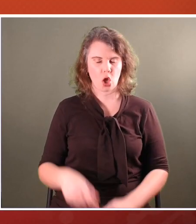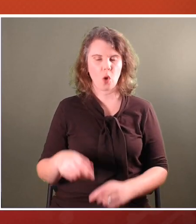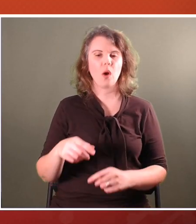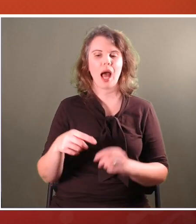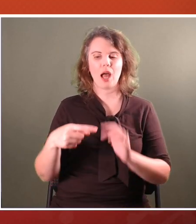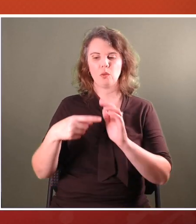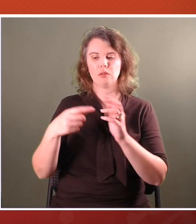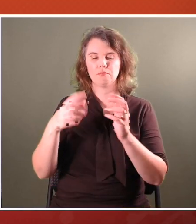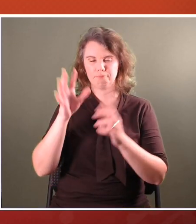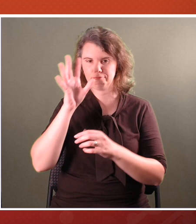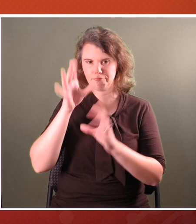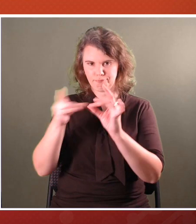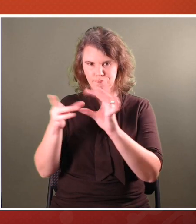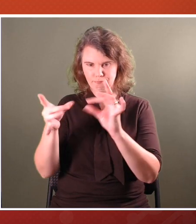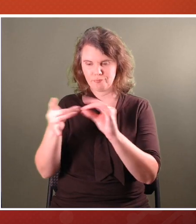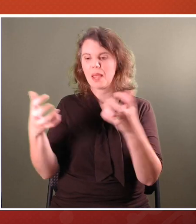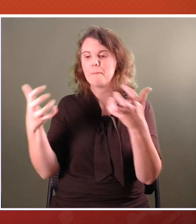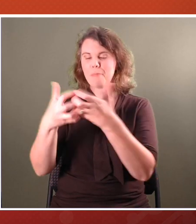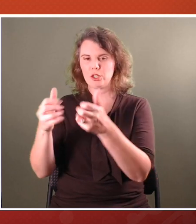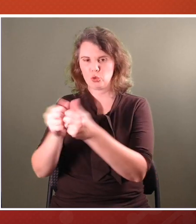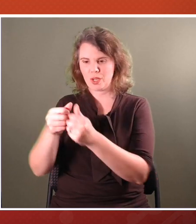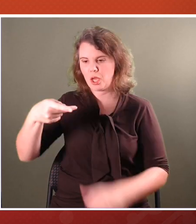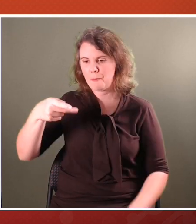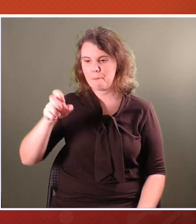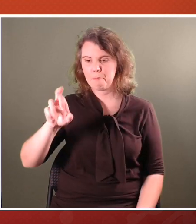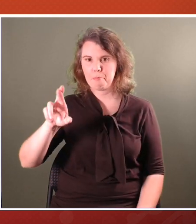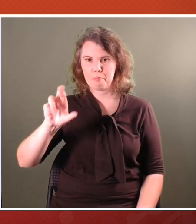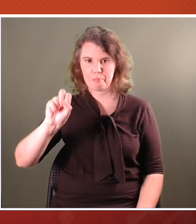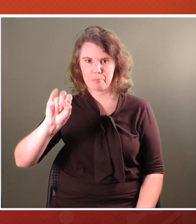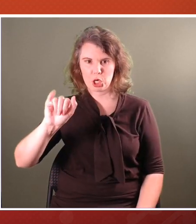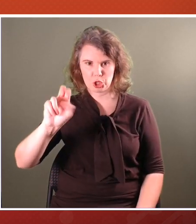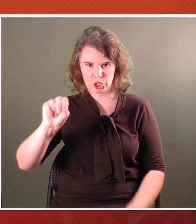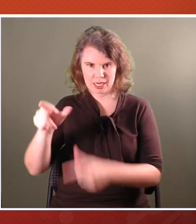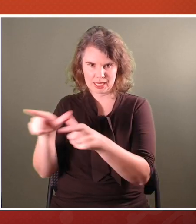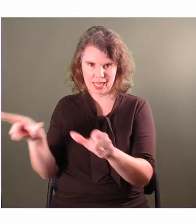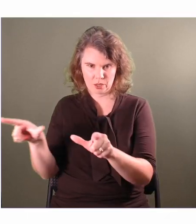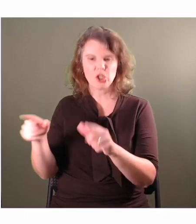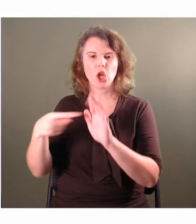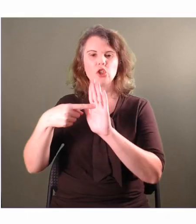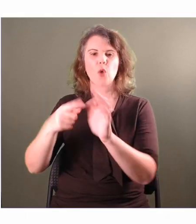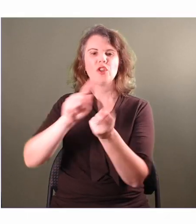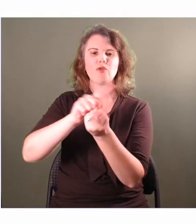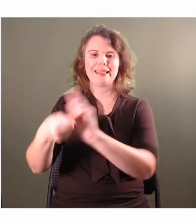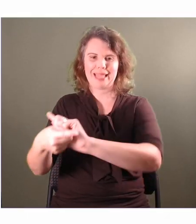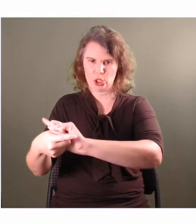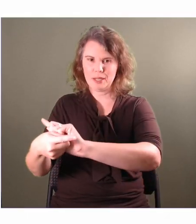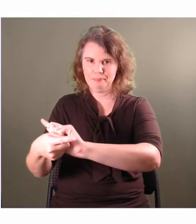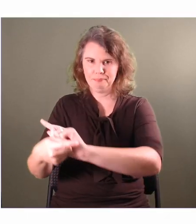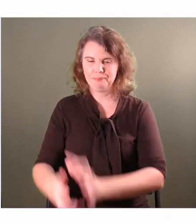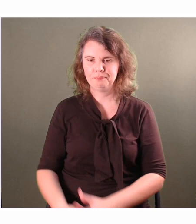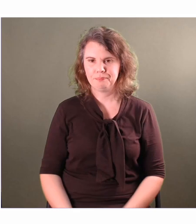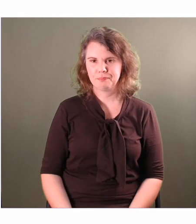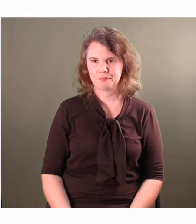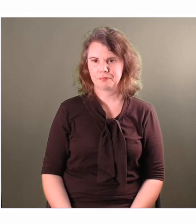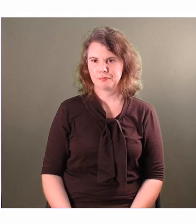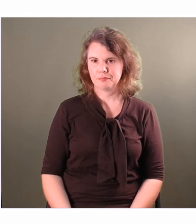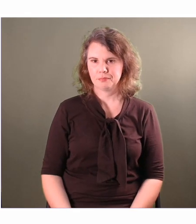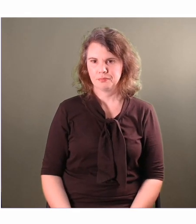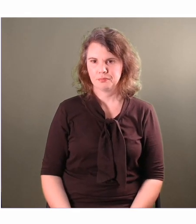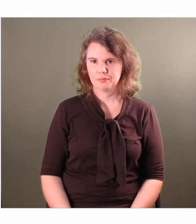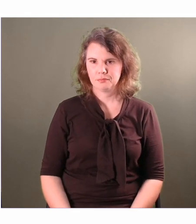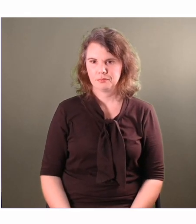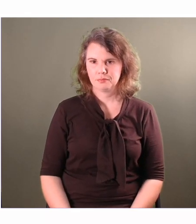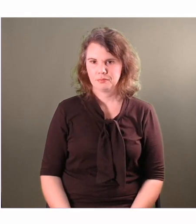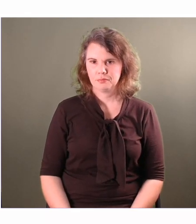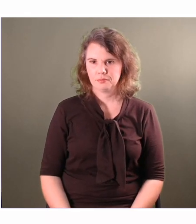Bani Nazari, and show you what the translation of it is. قطعات باخ با موسیقی شوئنبرگ از